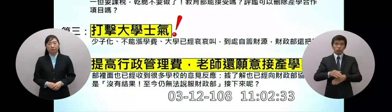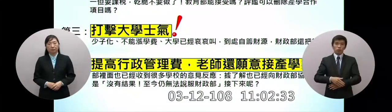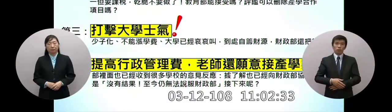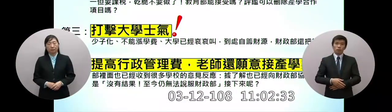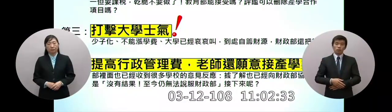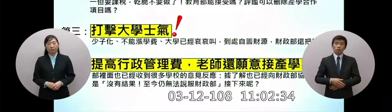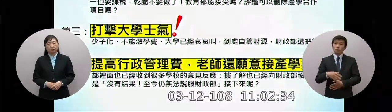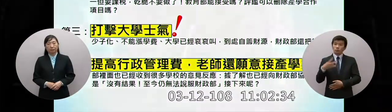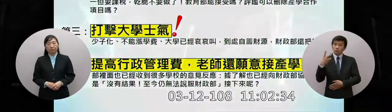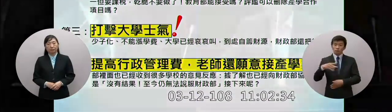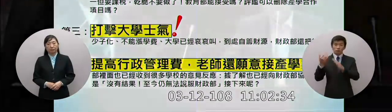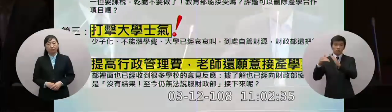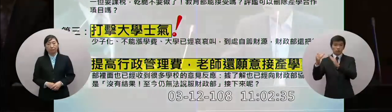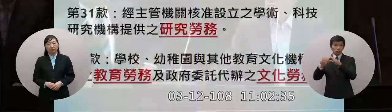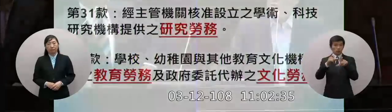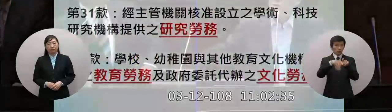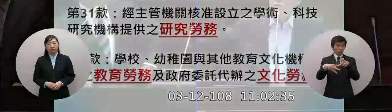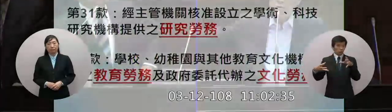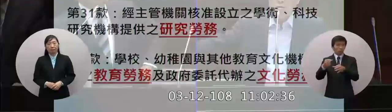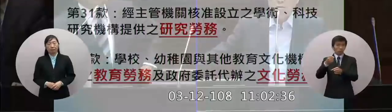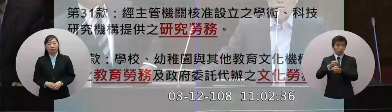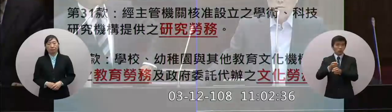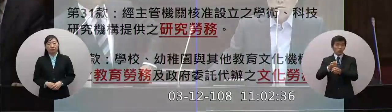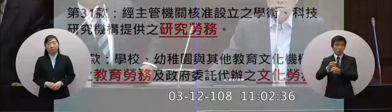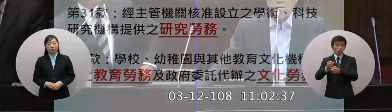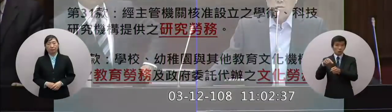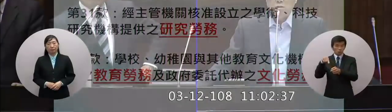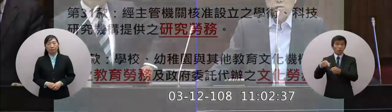而且也把产学合作列入在